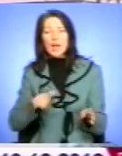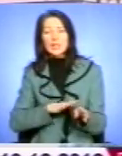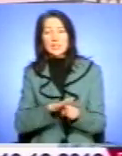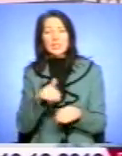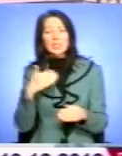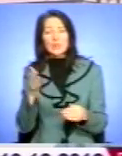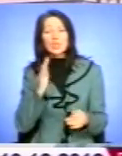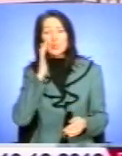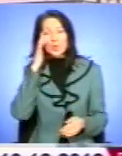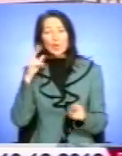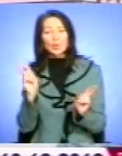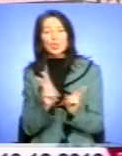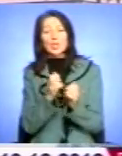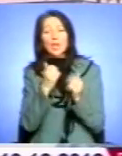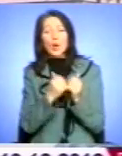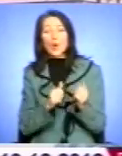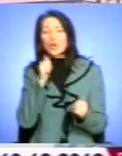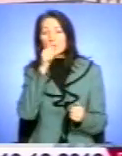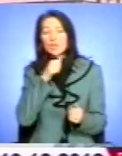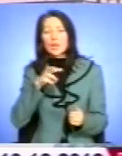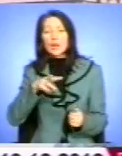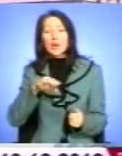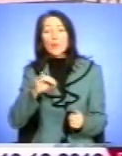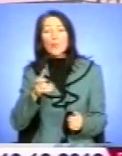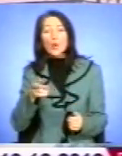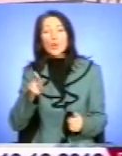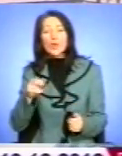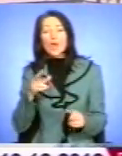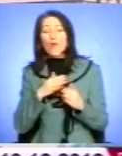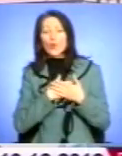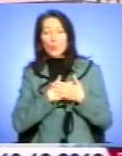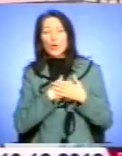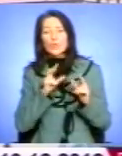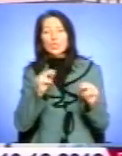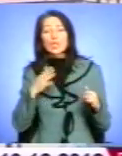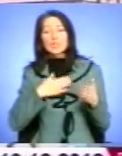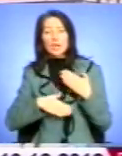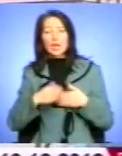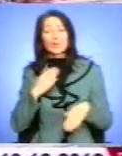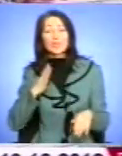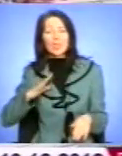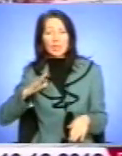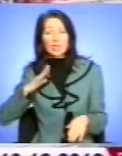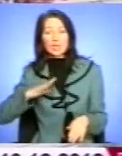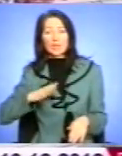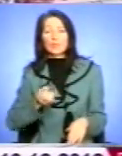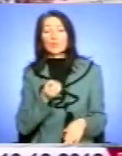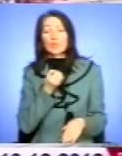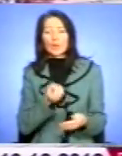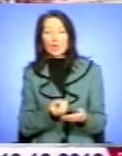мрії. Зустрічайте кожен рік Миколая в любові, щасті, радості, надії. Дорогі